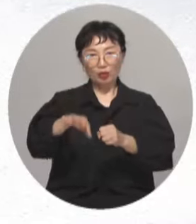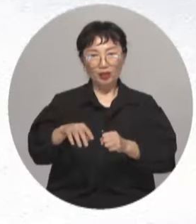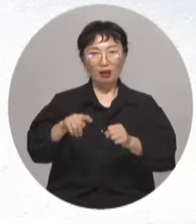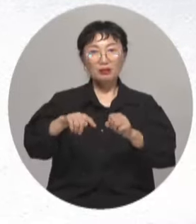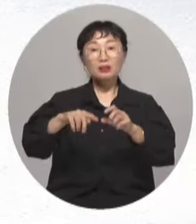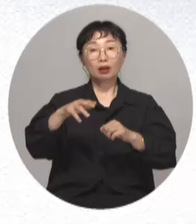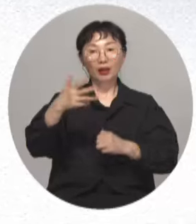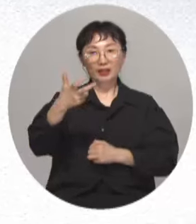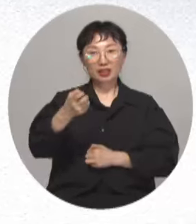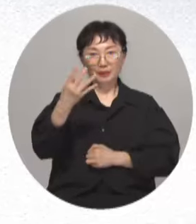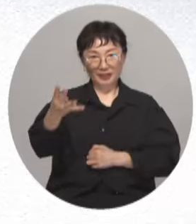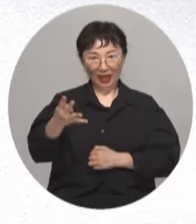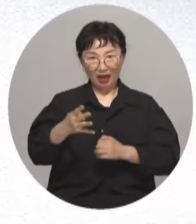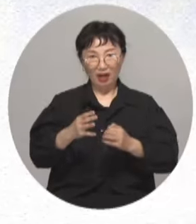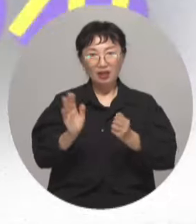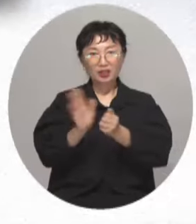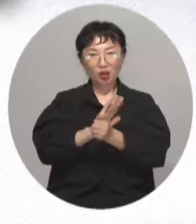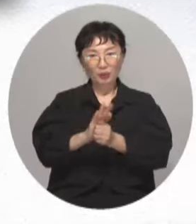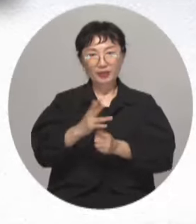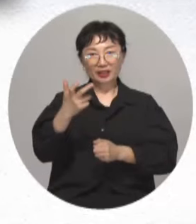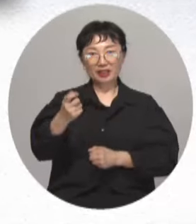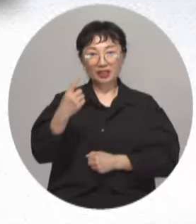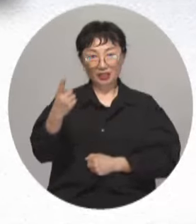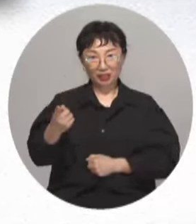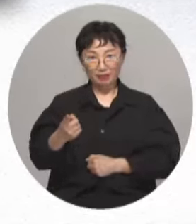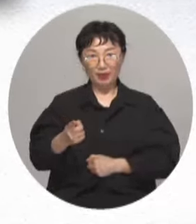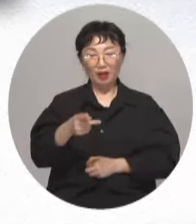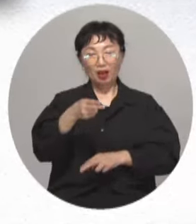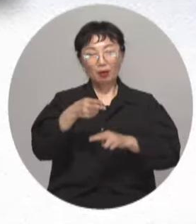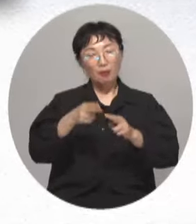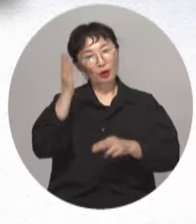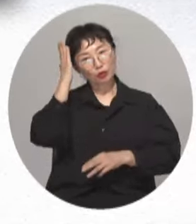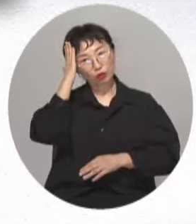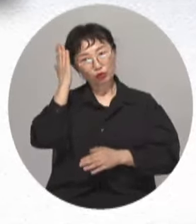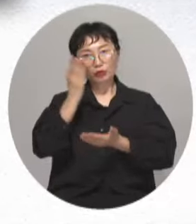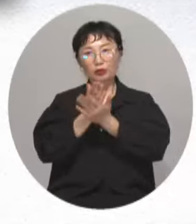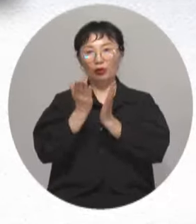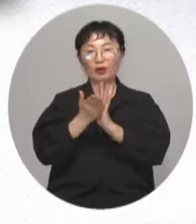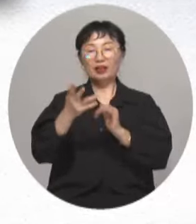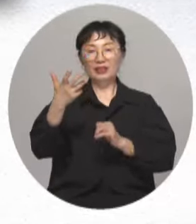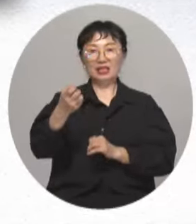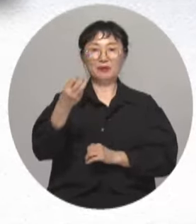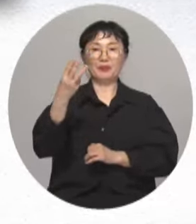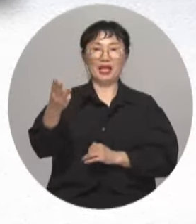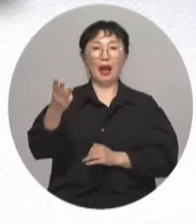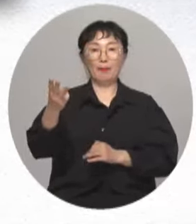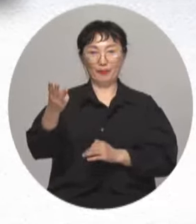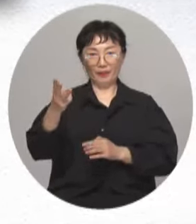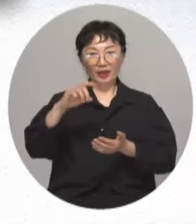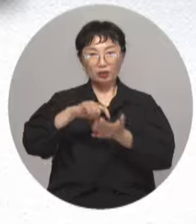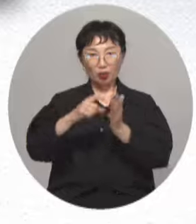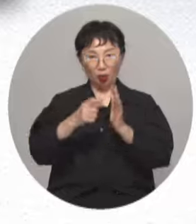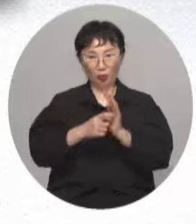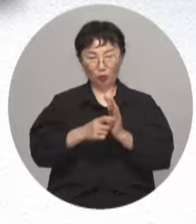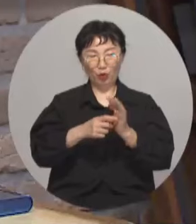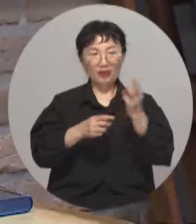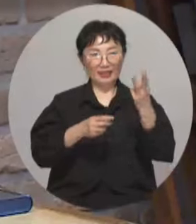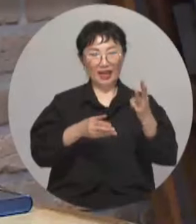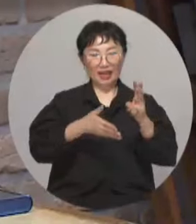취업자의 71% 도소매 숙박 음식업 취업자의 73% 세계 지역에